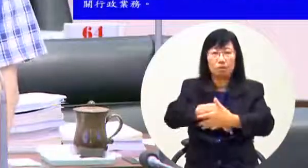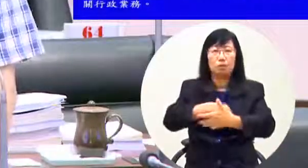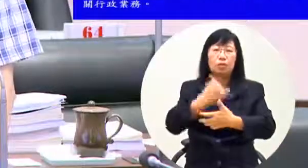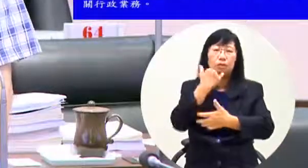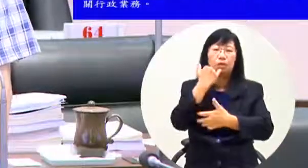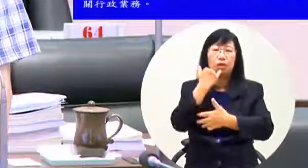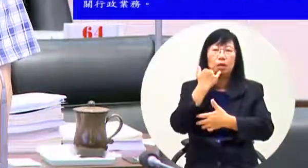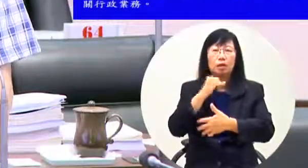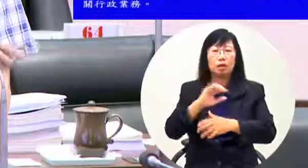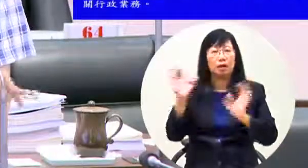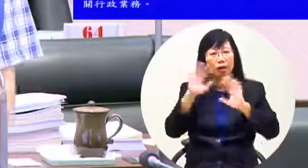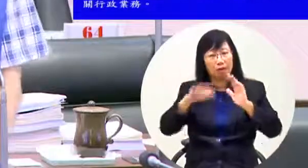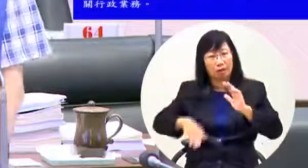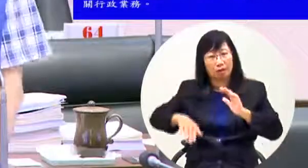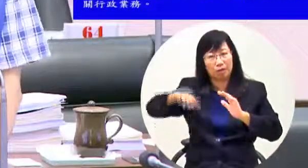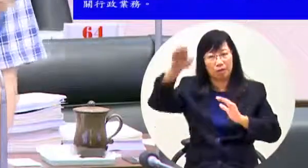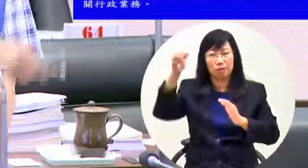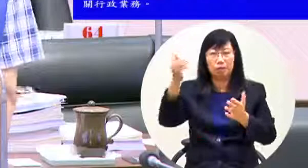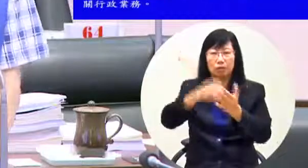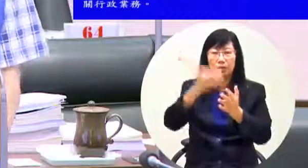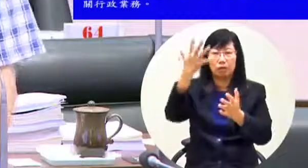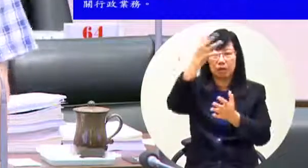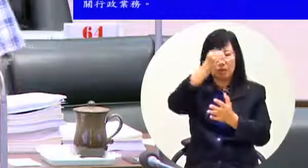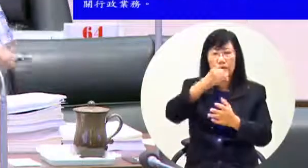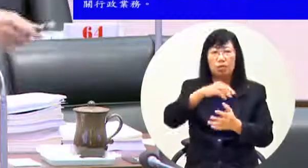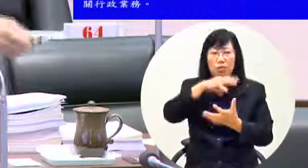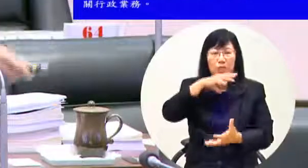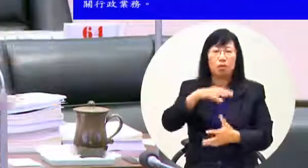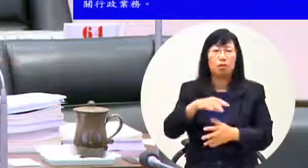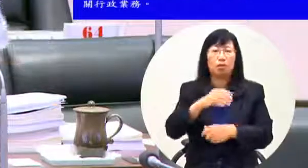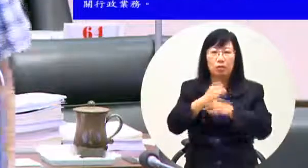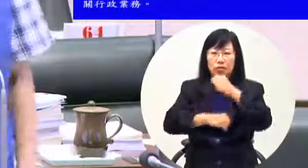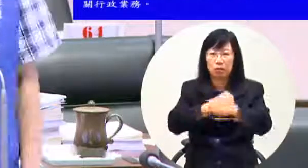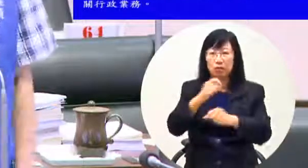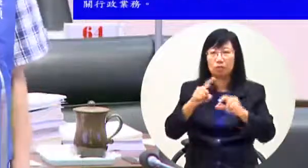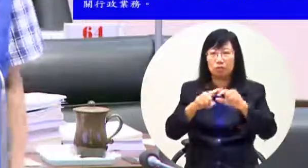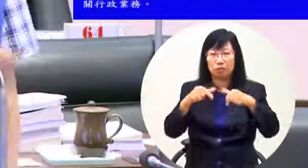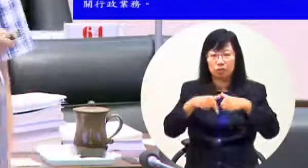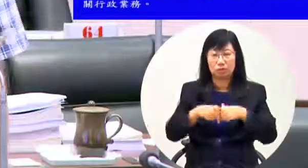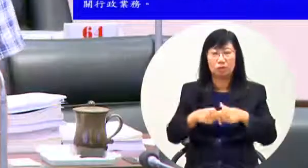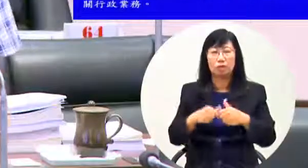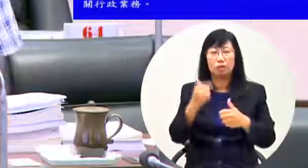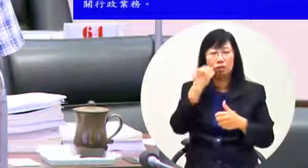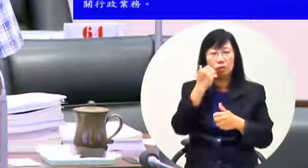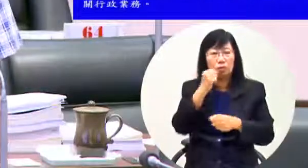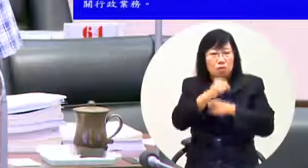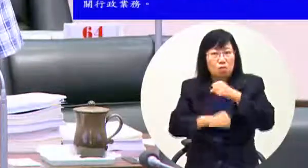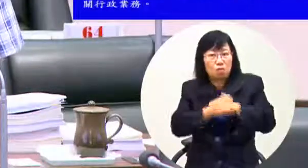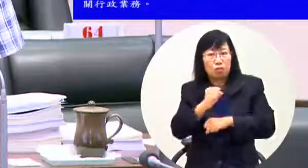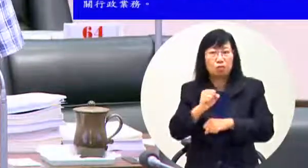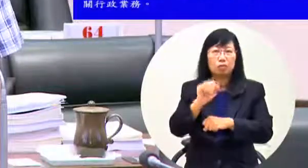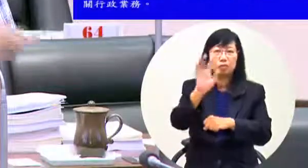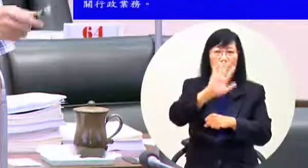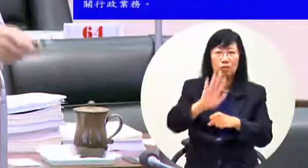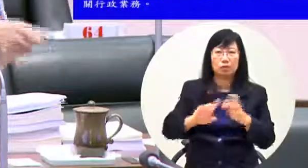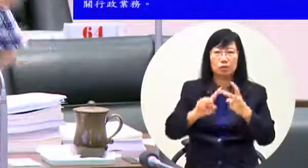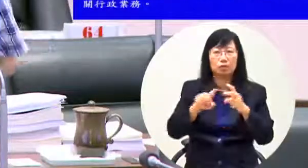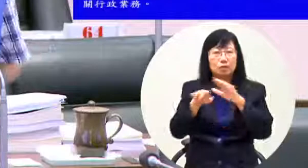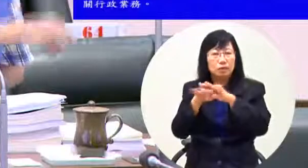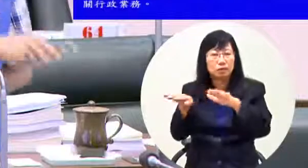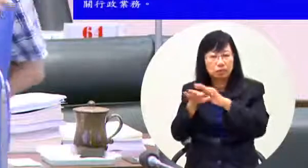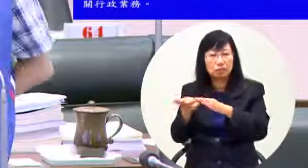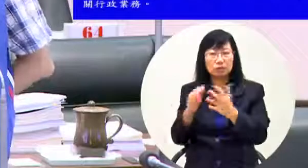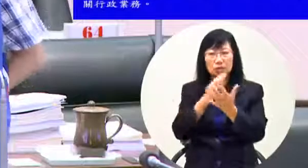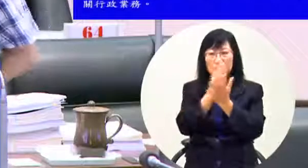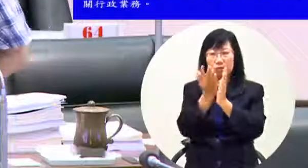都可以的，活动的，不管你动态的、静态的都可以，各方面，底集会所